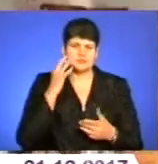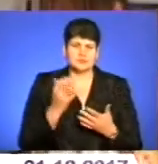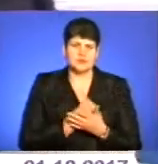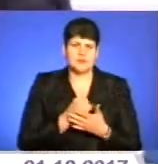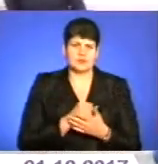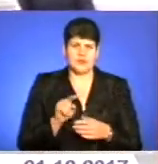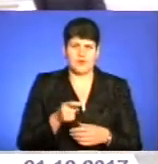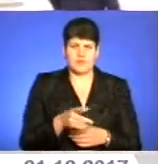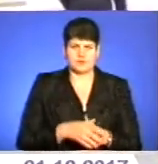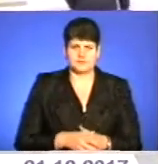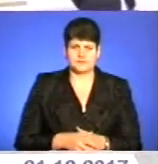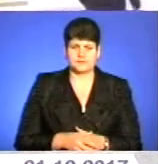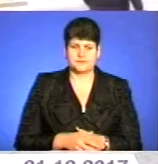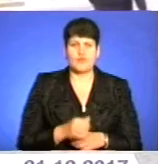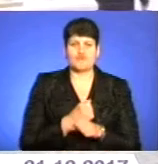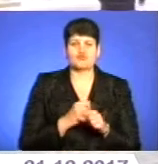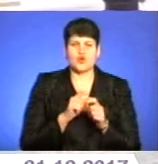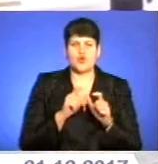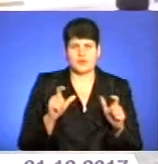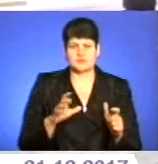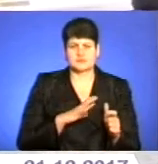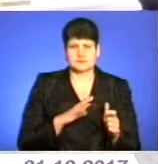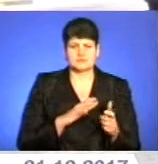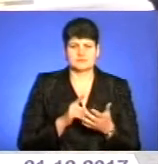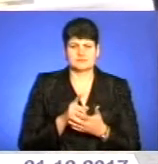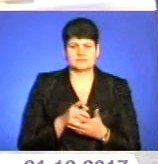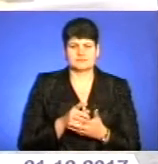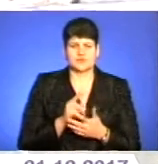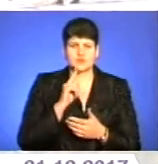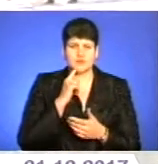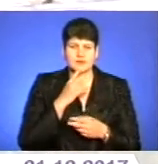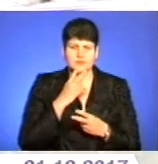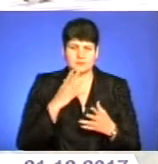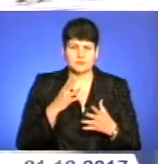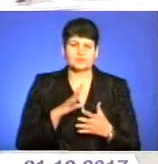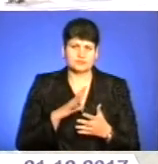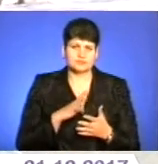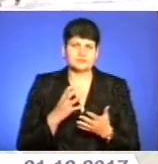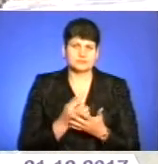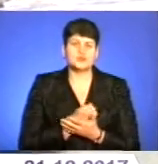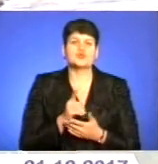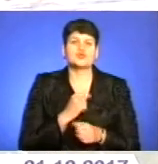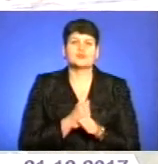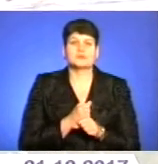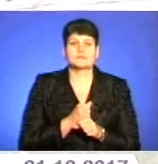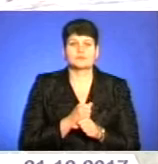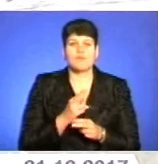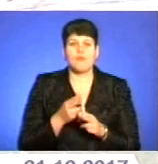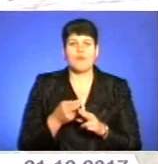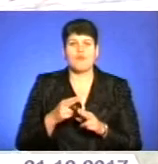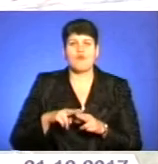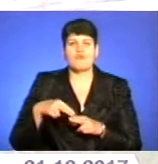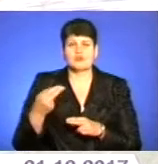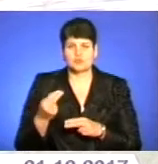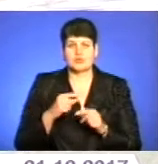хробаків. Бачив ситуацію з шоколадкою, шоколад? З черв'яками шоколадці, да, з цукерками не бачив. Знаходила. Що робили у такому випадку? Повертала в магазин